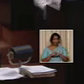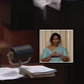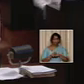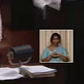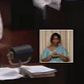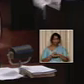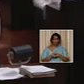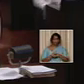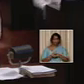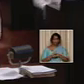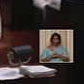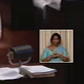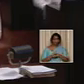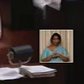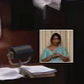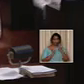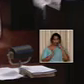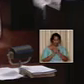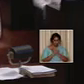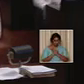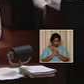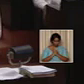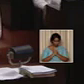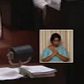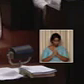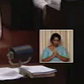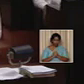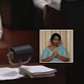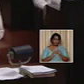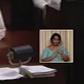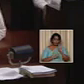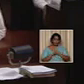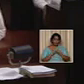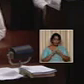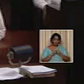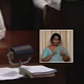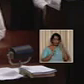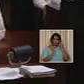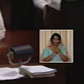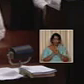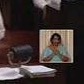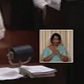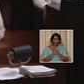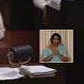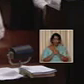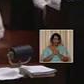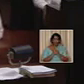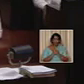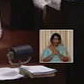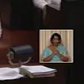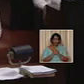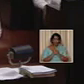कमती अभी हमोम बदलासीटी नवा पार्लिमेंट मंत्रीवरा सदन चर्याधर्म